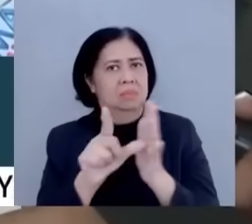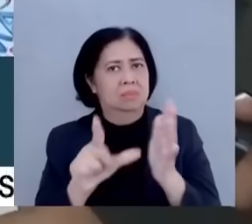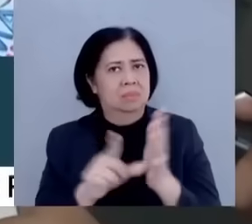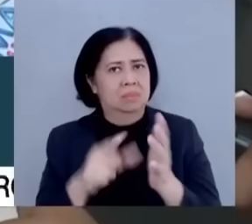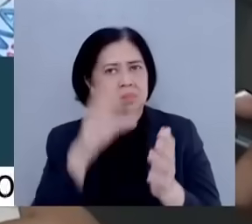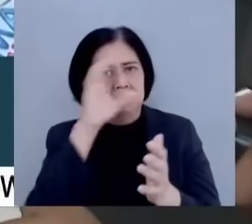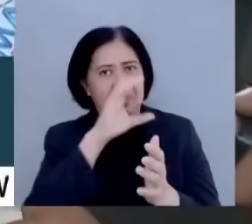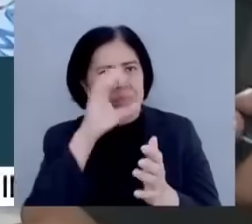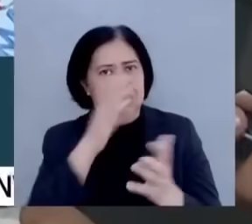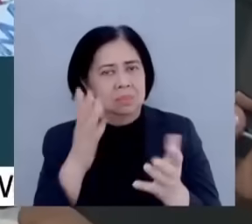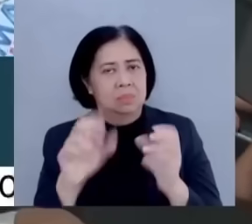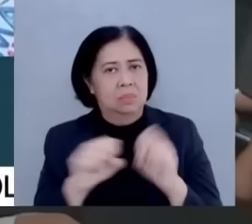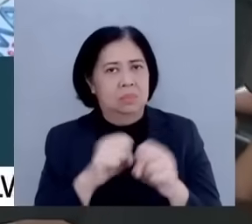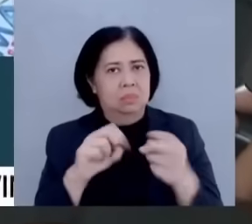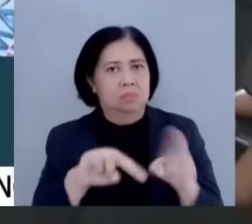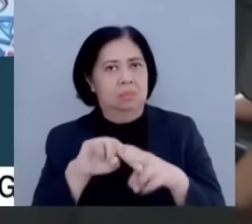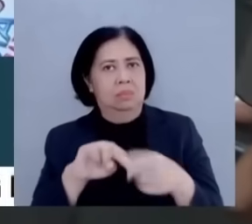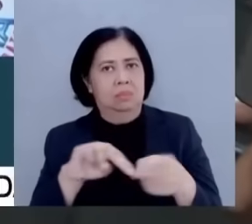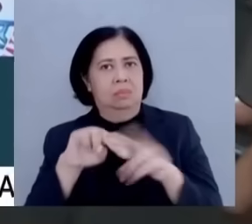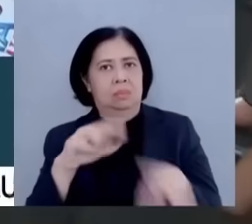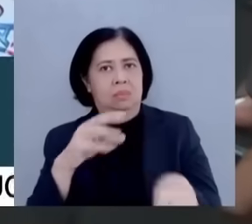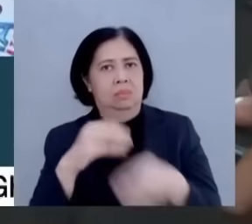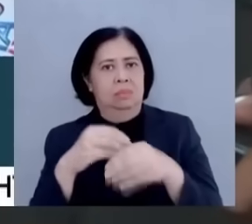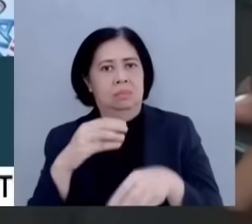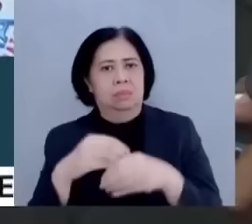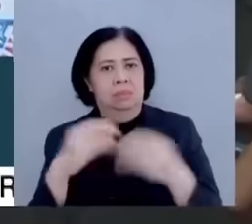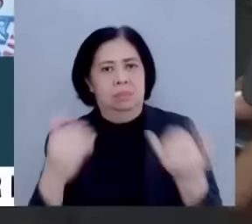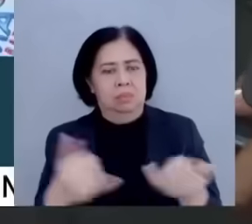So ngayon, dinadagdag na nila yon.